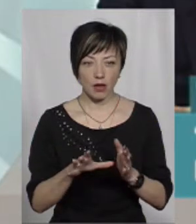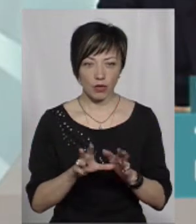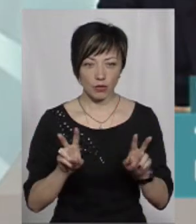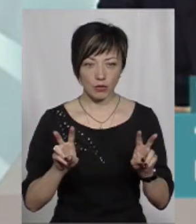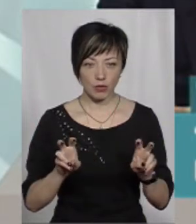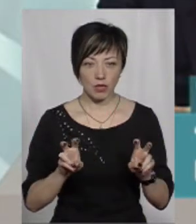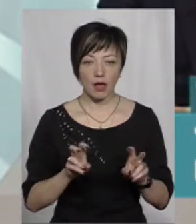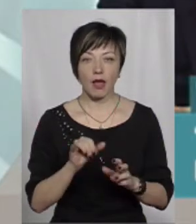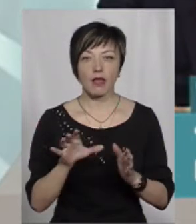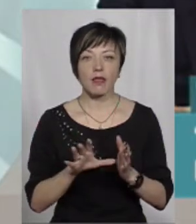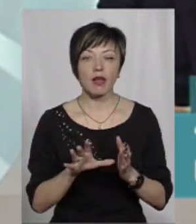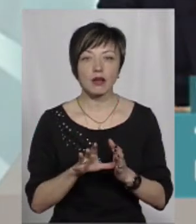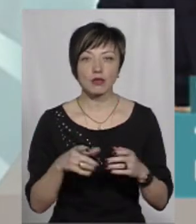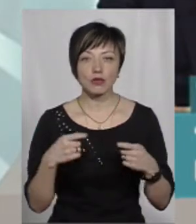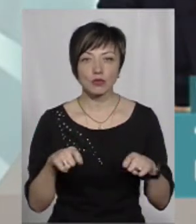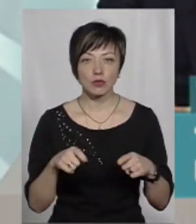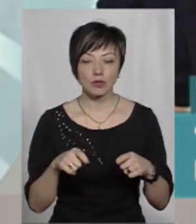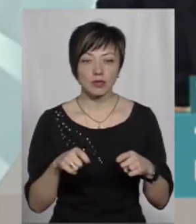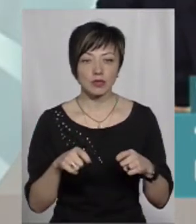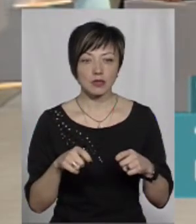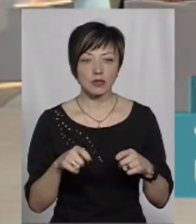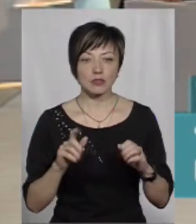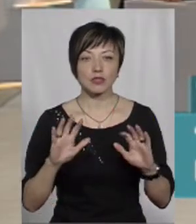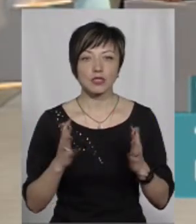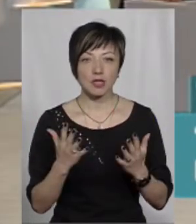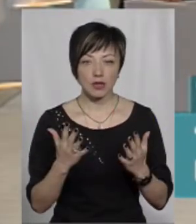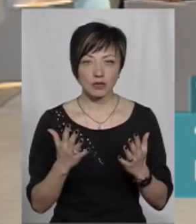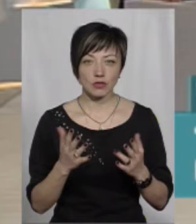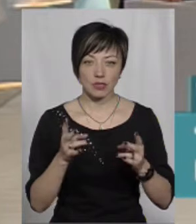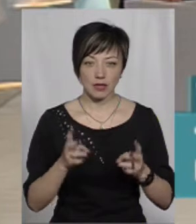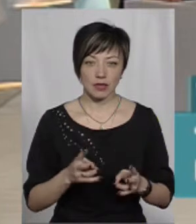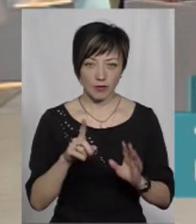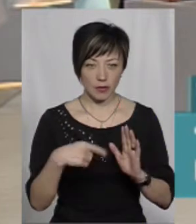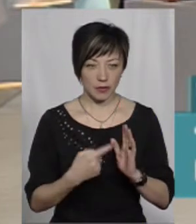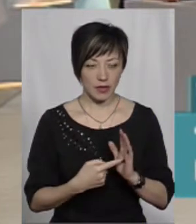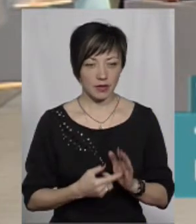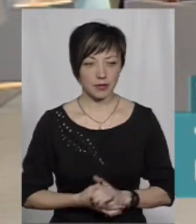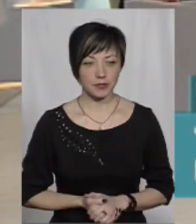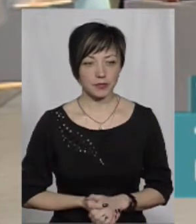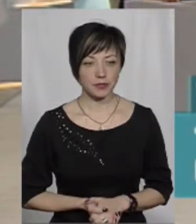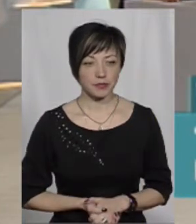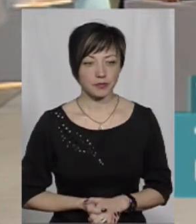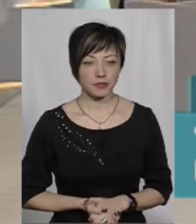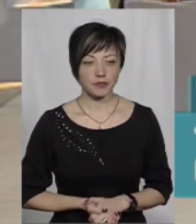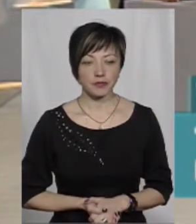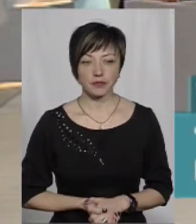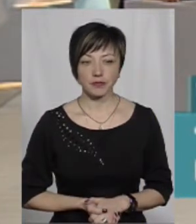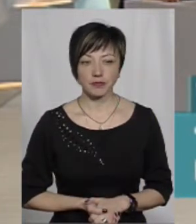«Хмельницькобленерго». Отже, панове, що сталося? Напевно, до вас, пане Іване, питання.